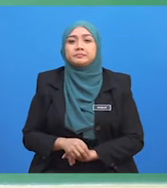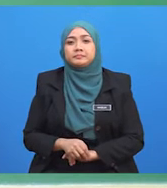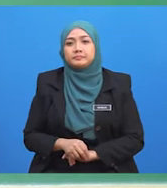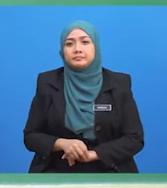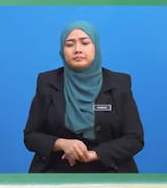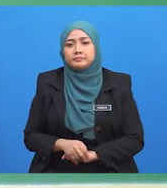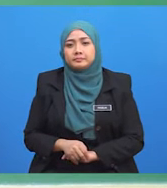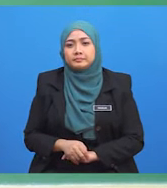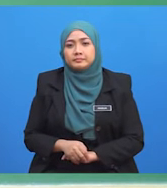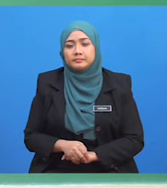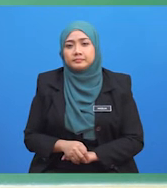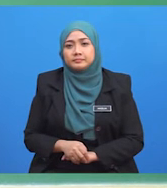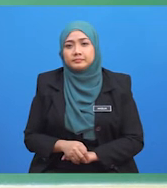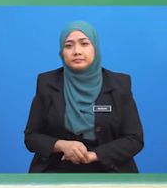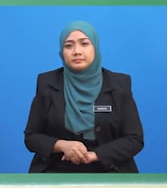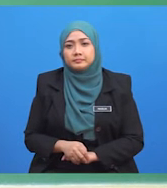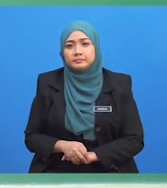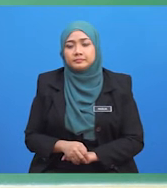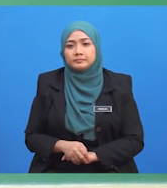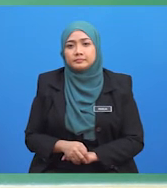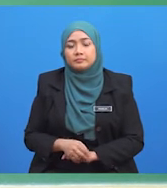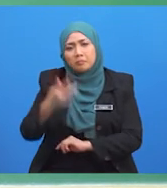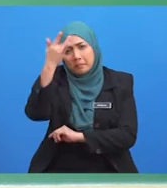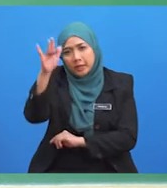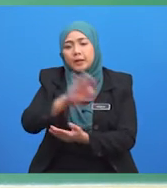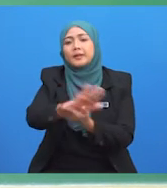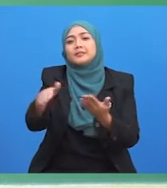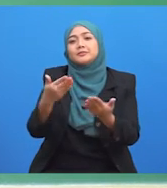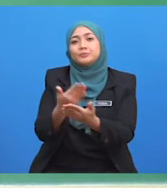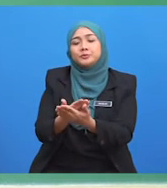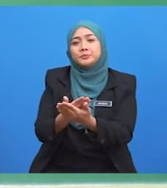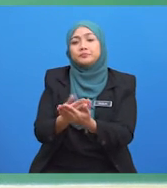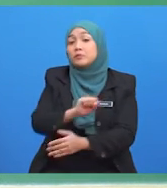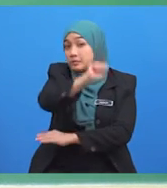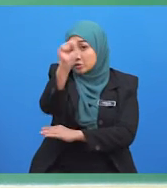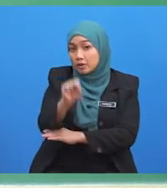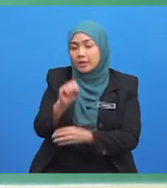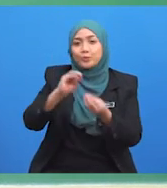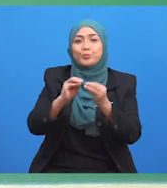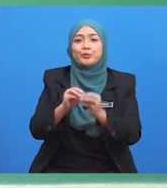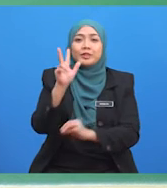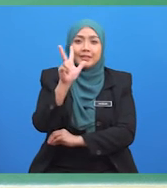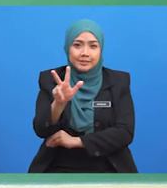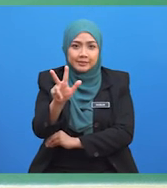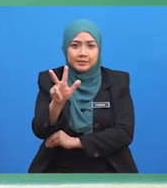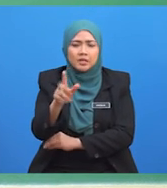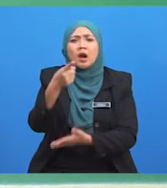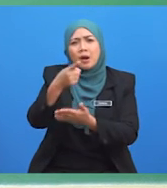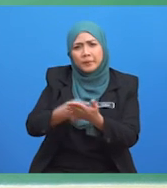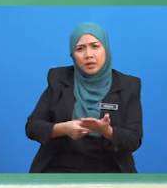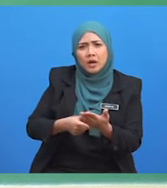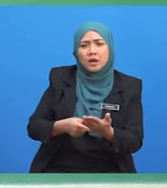tumbuhan atau haiwan. Pandai semua. Soalan ketiga adalah